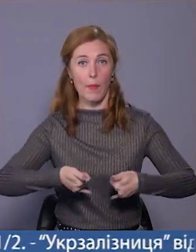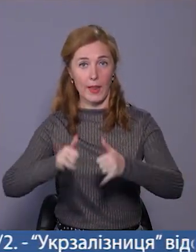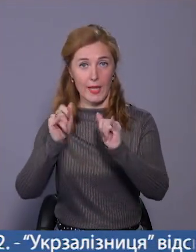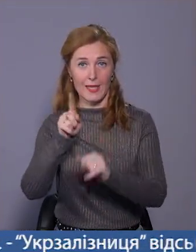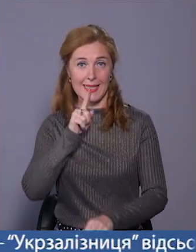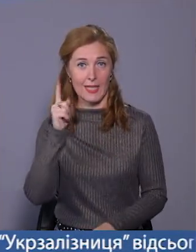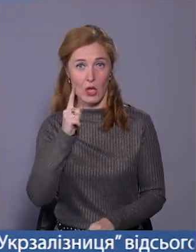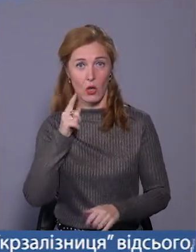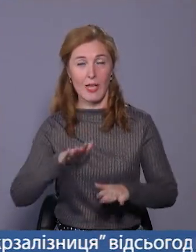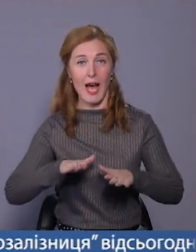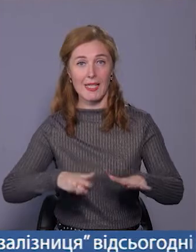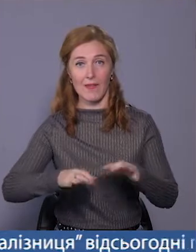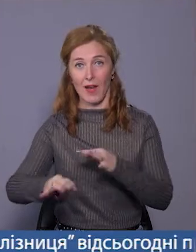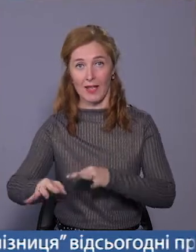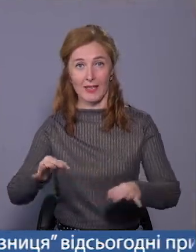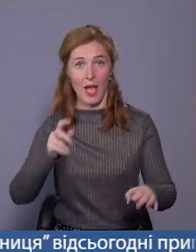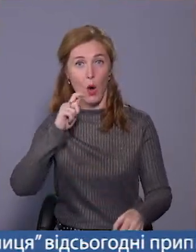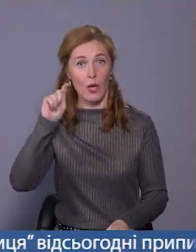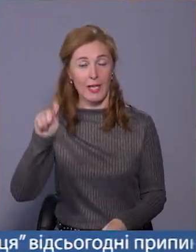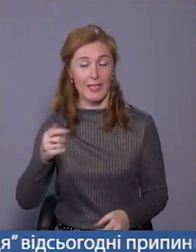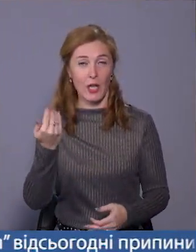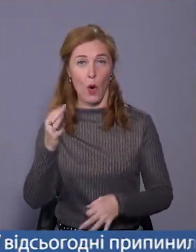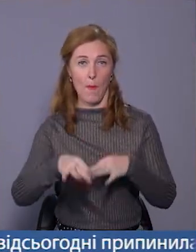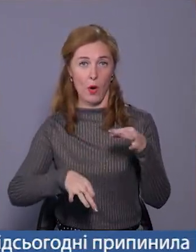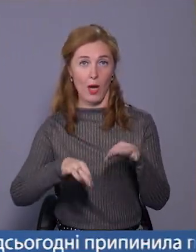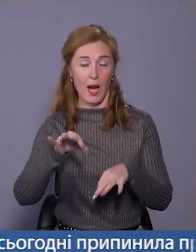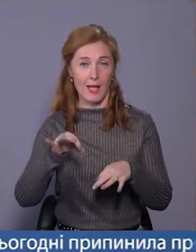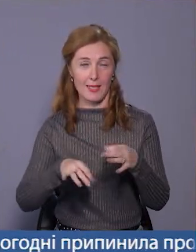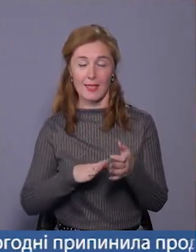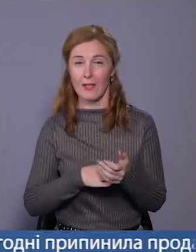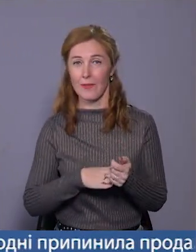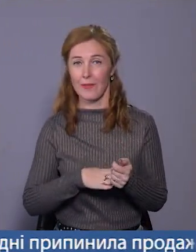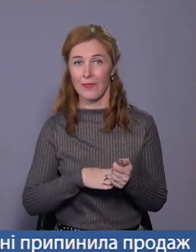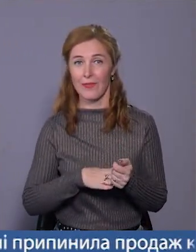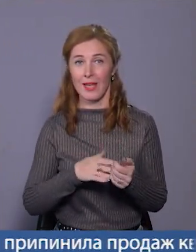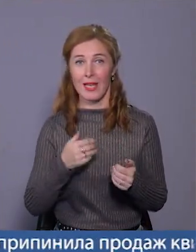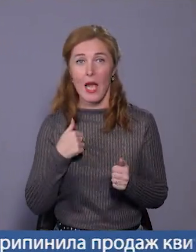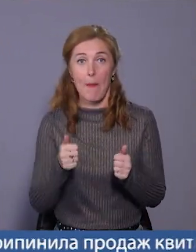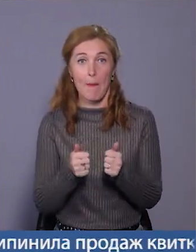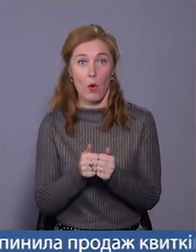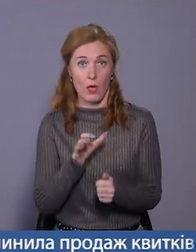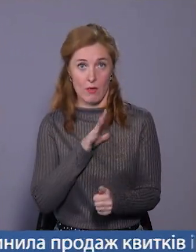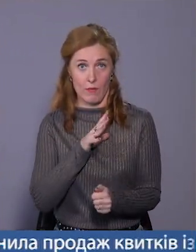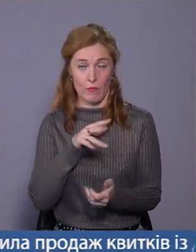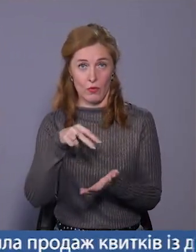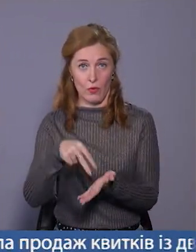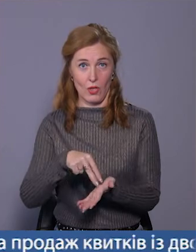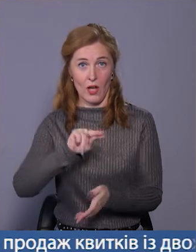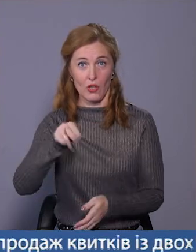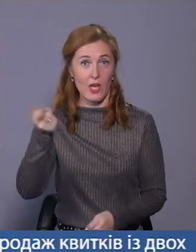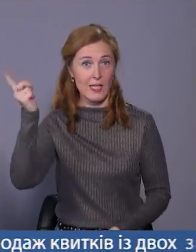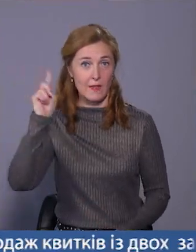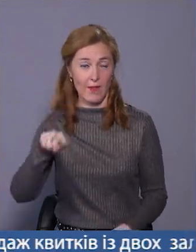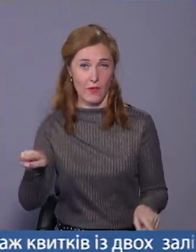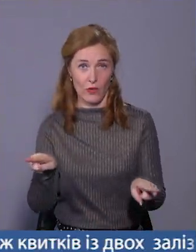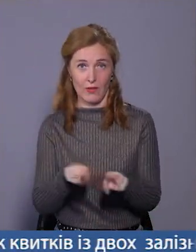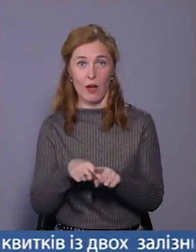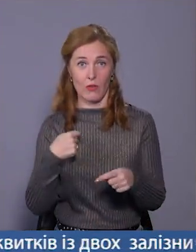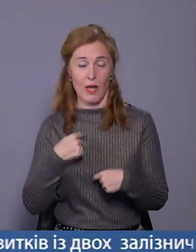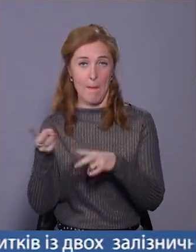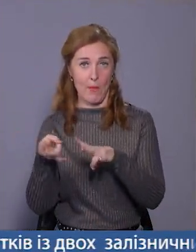сліди від неї. Україна його покрасила. Вивели свою активну громадську позицію. Я поряд стояв, через виродка також